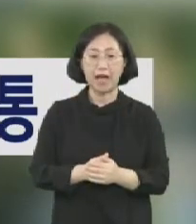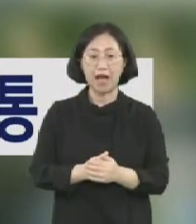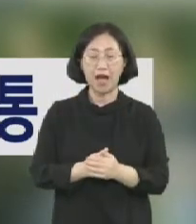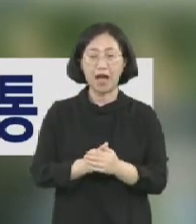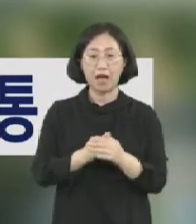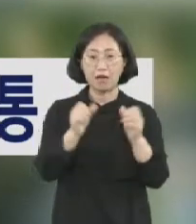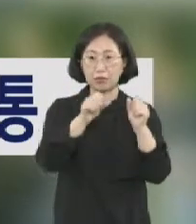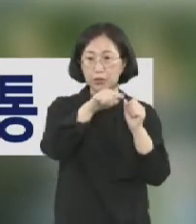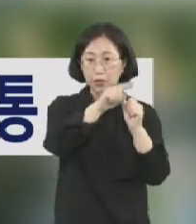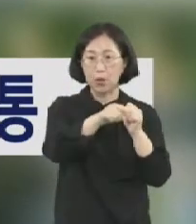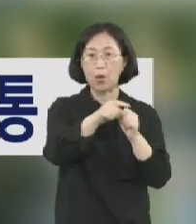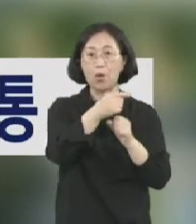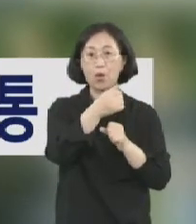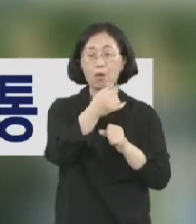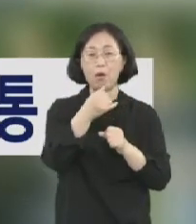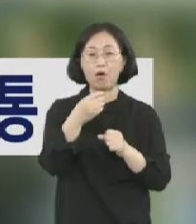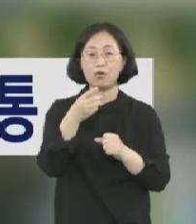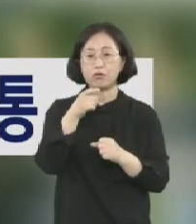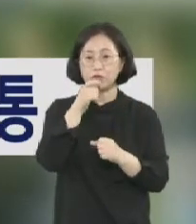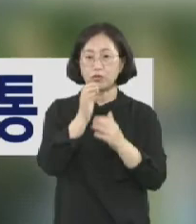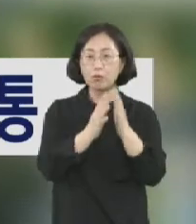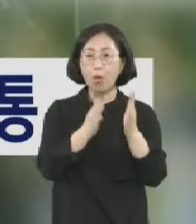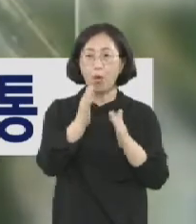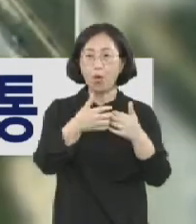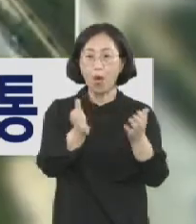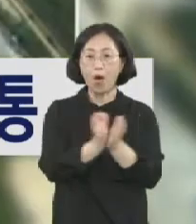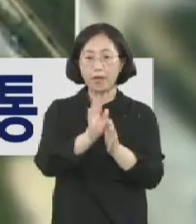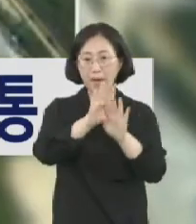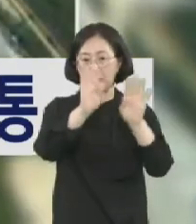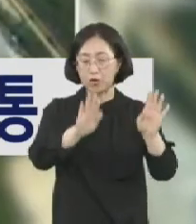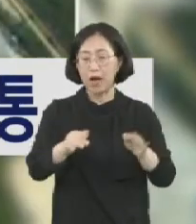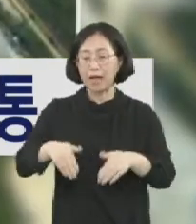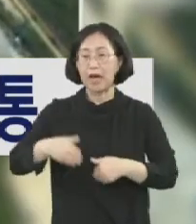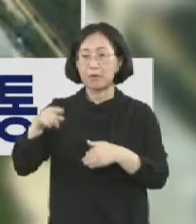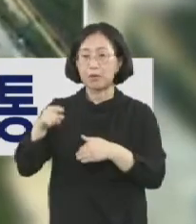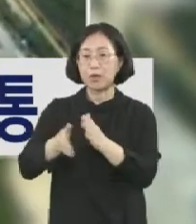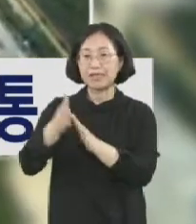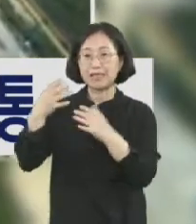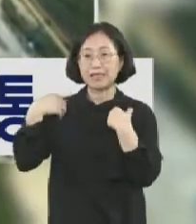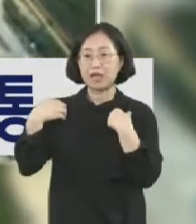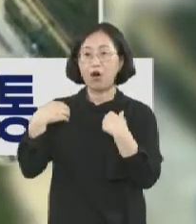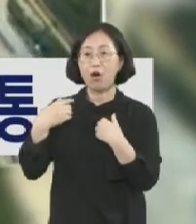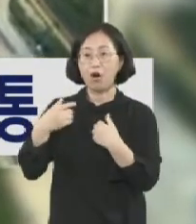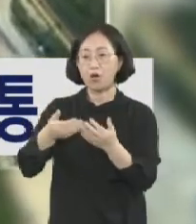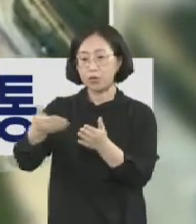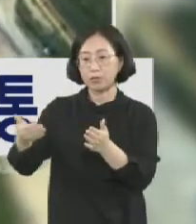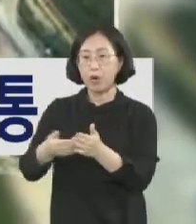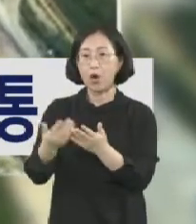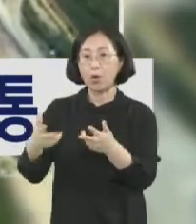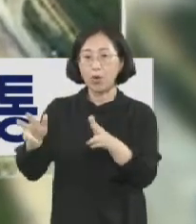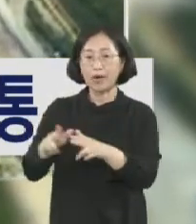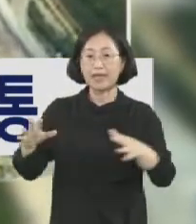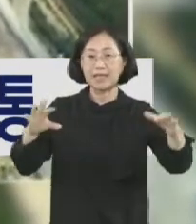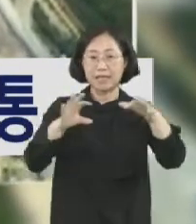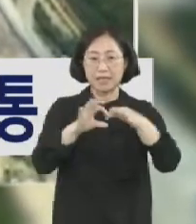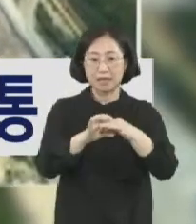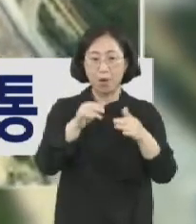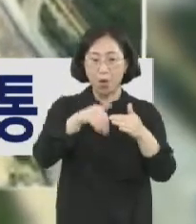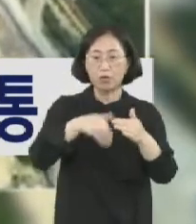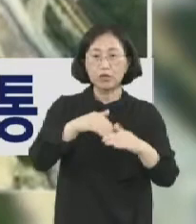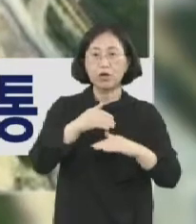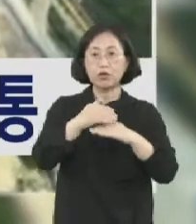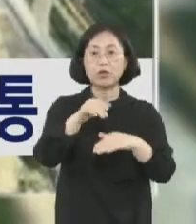중앙공원과 국립 3종 수목원 박물관 단지와 남 첫 회 중 시청앞 수변 공원을 있게 되며 현재 공정률은